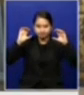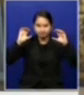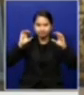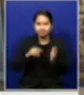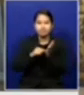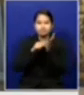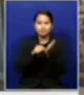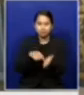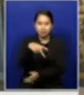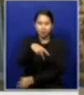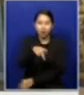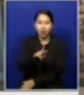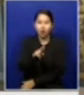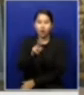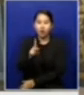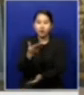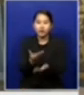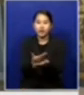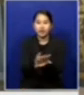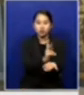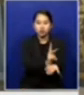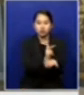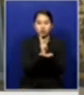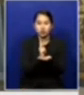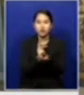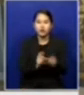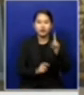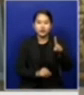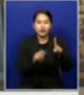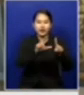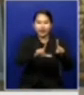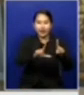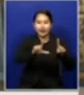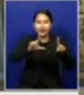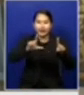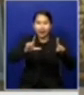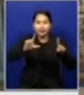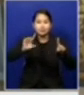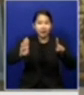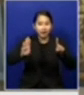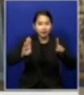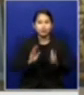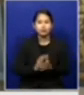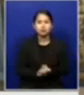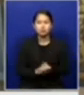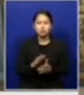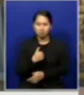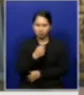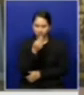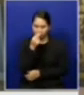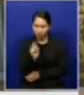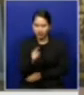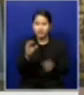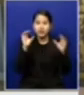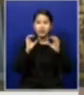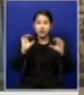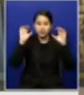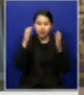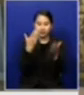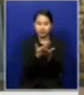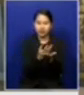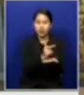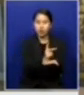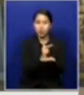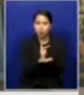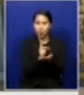คลังกู้เงิน1ล้านล้านบาทเรามองเห็นว่ารัฐบาลกู้เงินแต่ขาดยุท